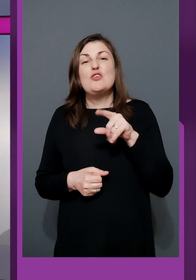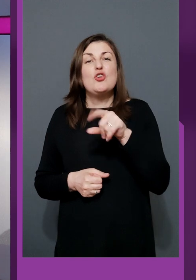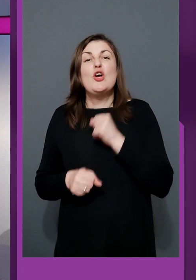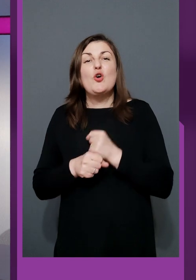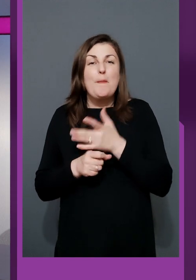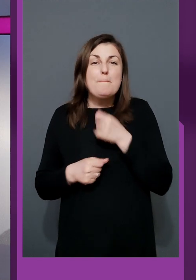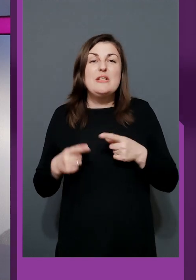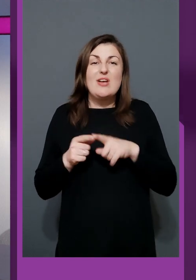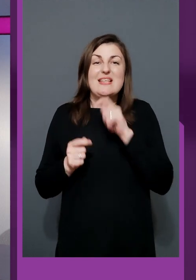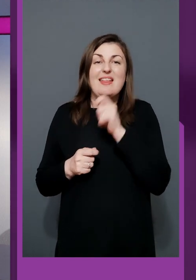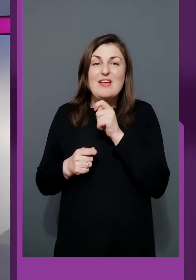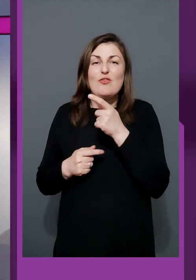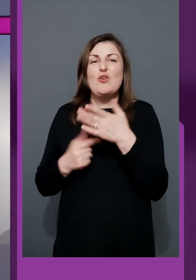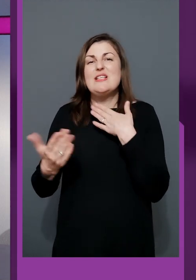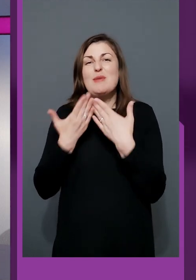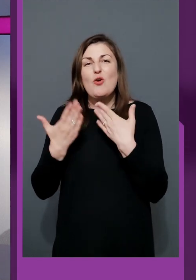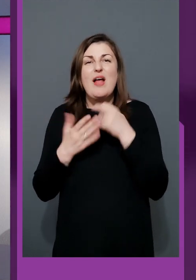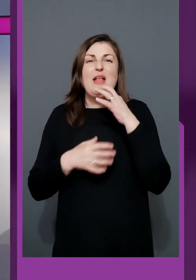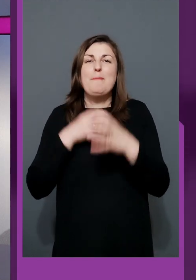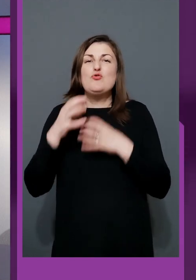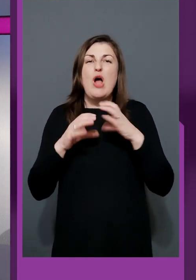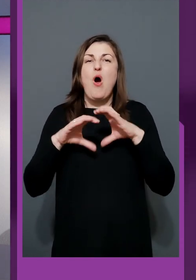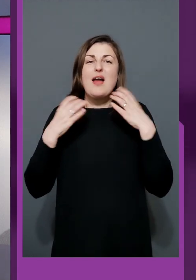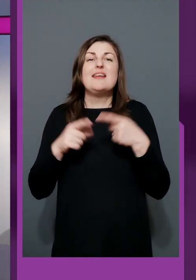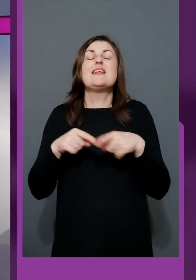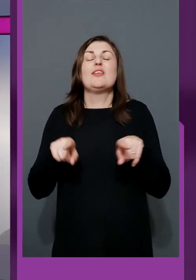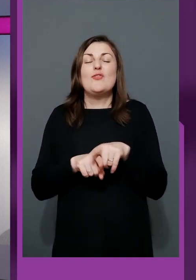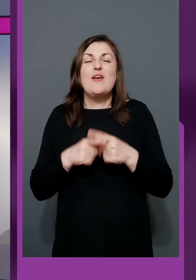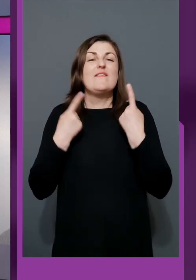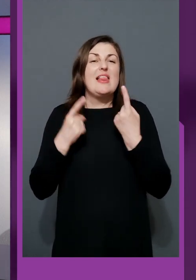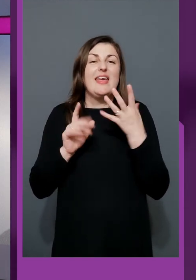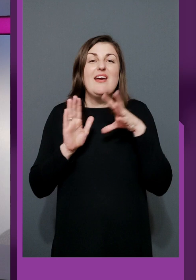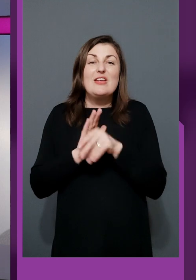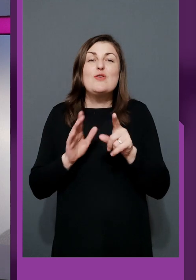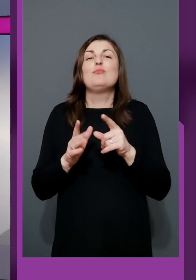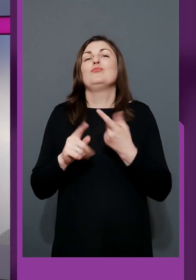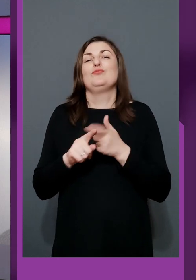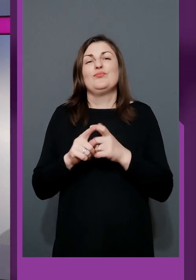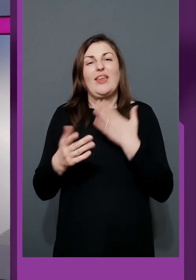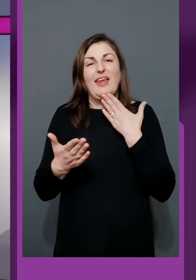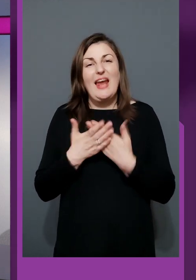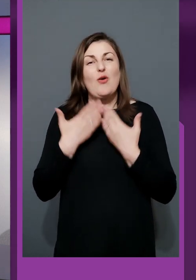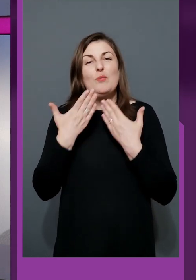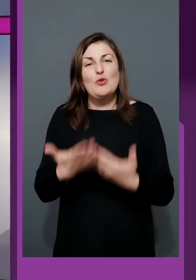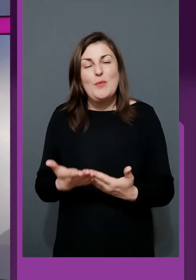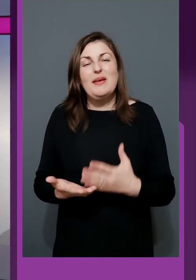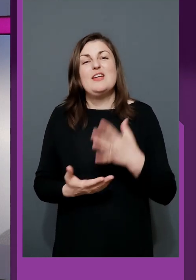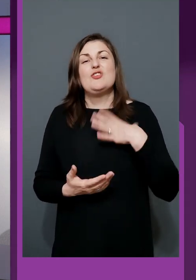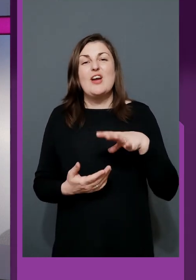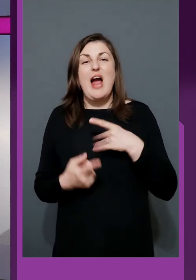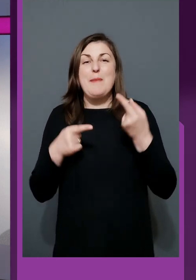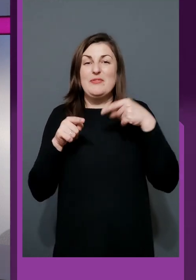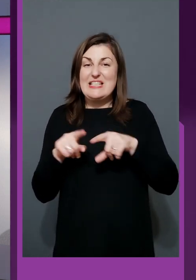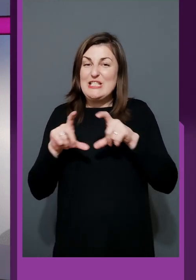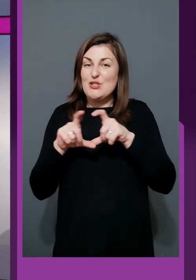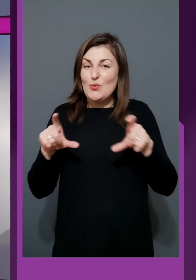і навіть те що ти робиш під час інтерв'ю в твоїх спілкуваннях на міжнародній арені це теж великий внесок тому Щиро дякуємо тобі